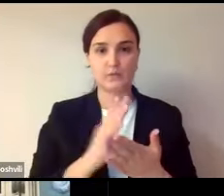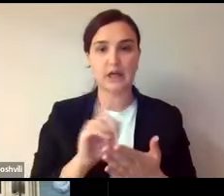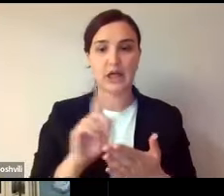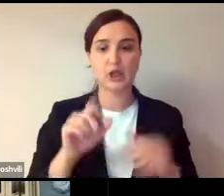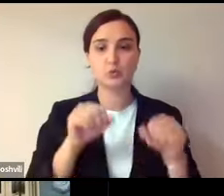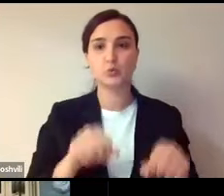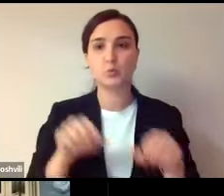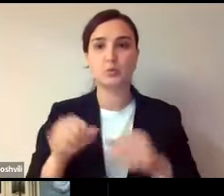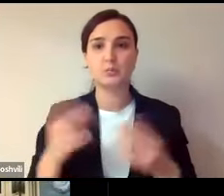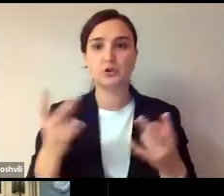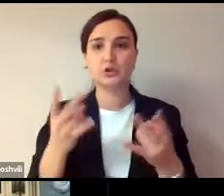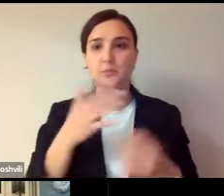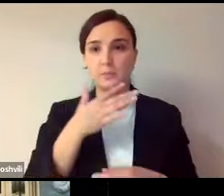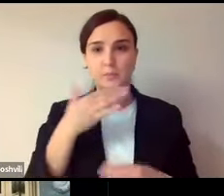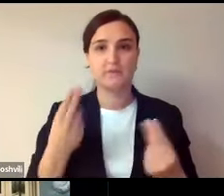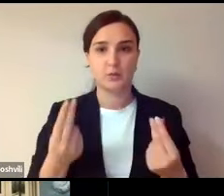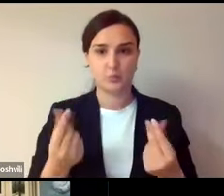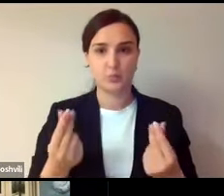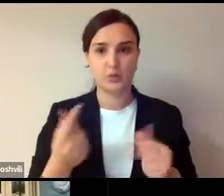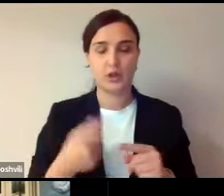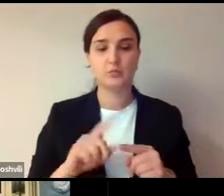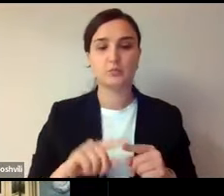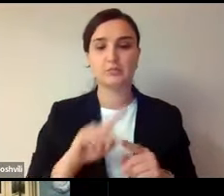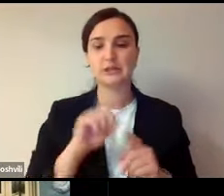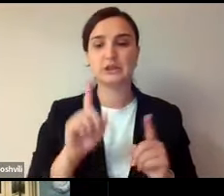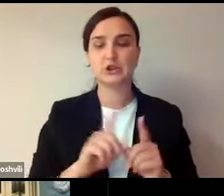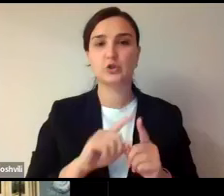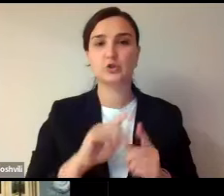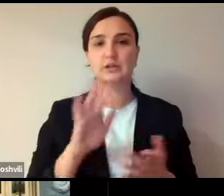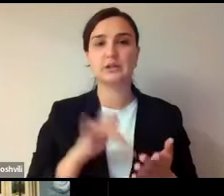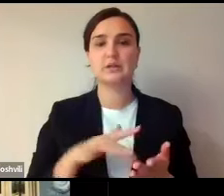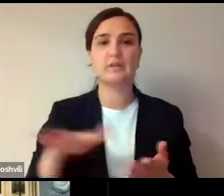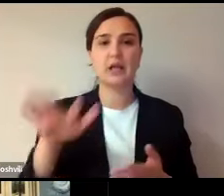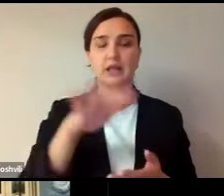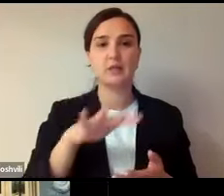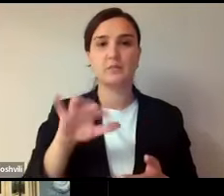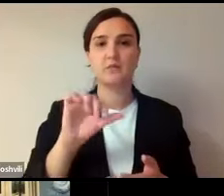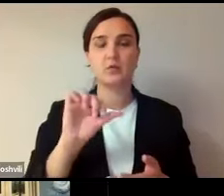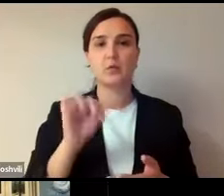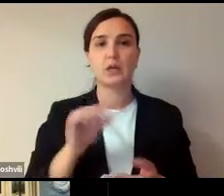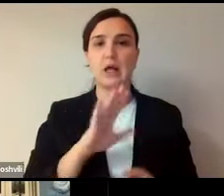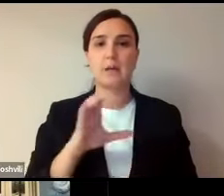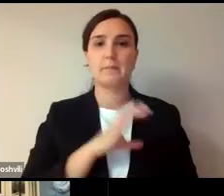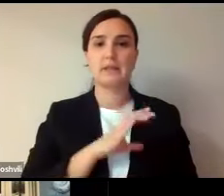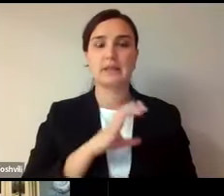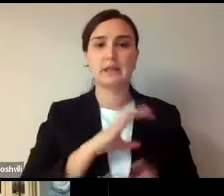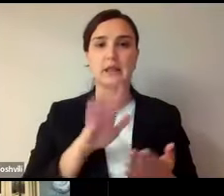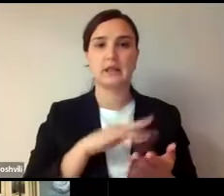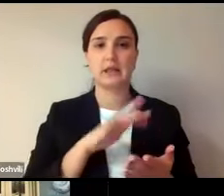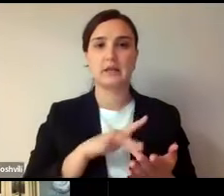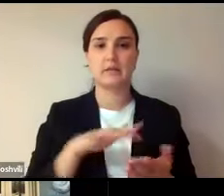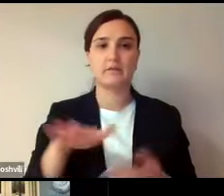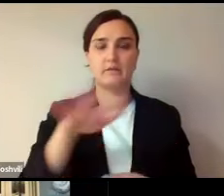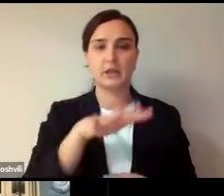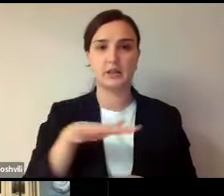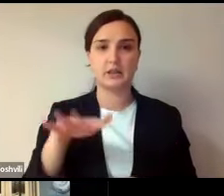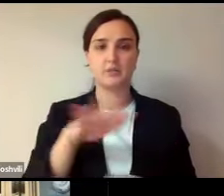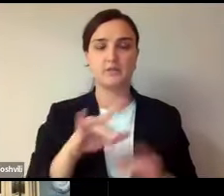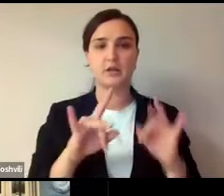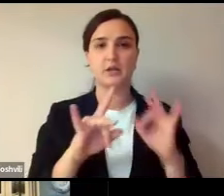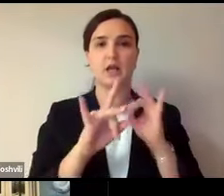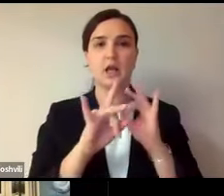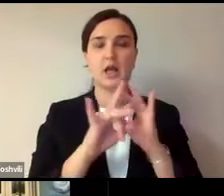ჭირდება ბევრი ფული. ამიტომ თითქოს ისეთი ქვეყნები, როგორიც არამდიდარი ქვეყნები, მარტივად რომ ვთქვათ, ან თქვათ ღარიბებიც